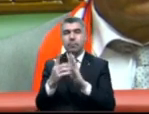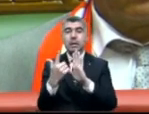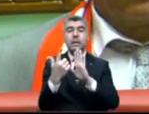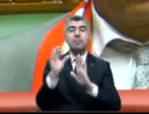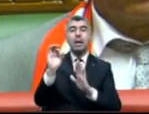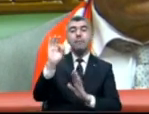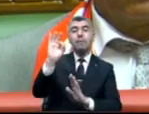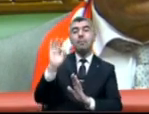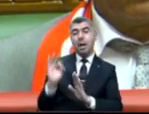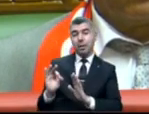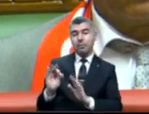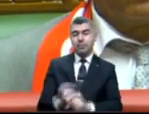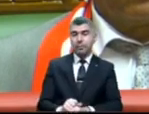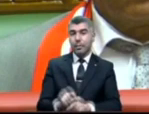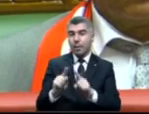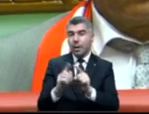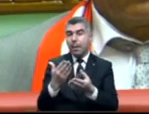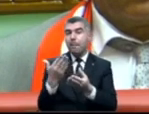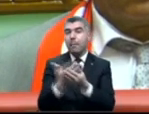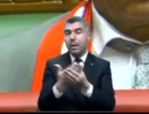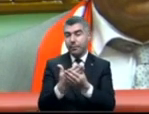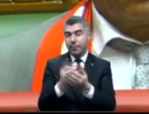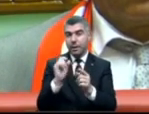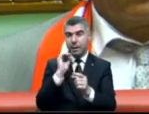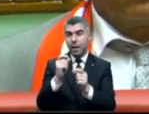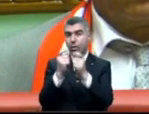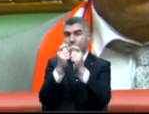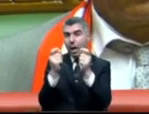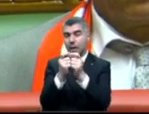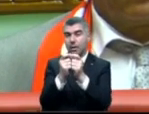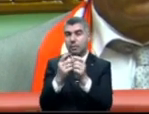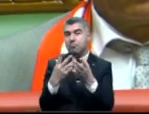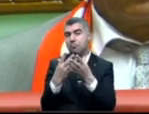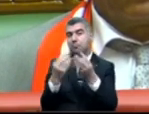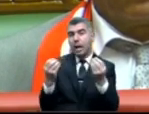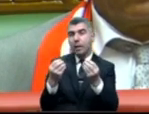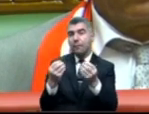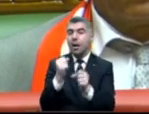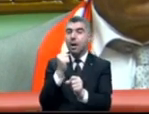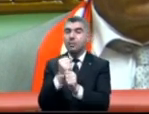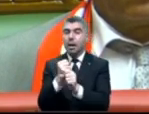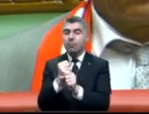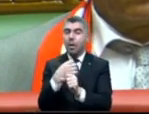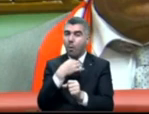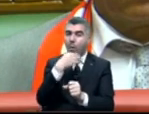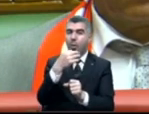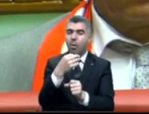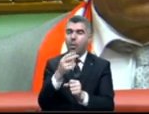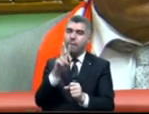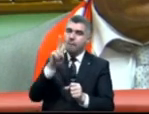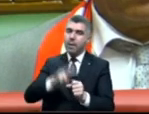70%. ملف لاسمير ليس للمزايدة، بل هو ملف أمة ومصير آلاف ديال العمال. بغينا تقولي للمغاربة